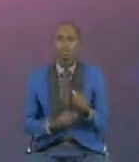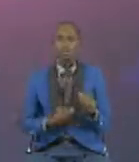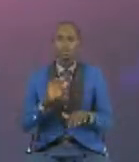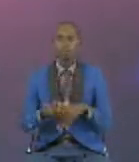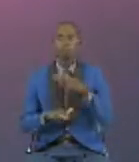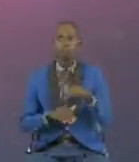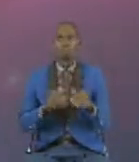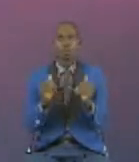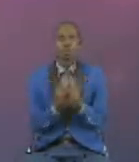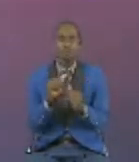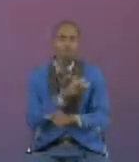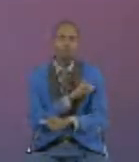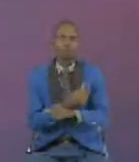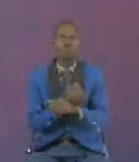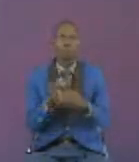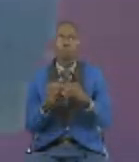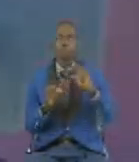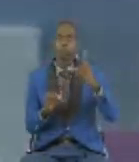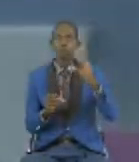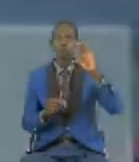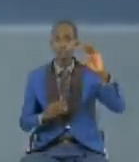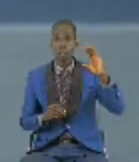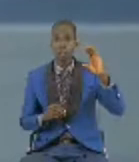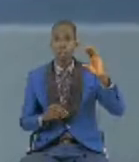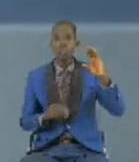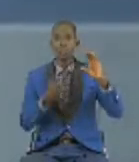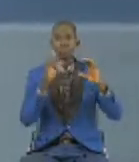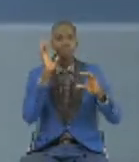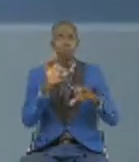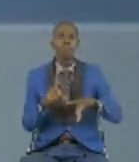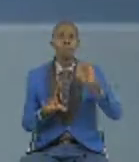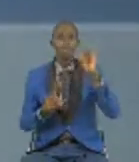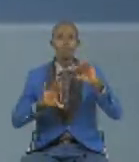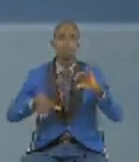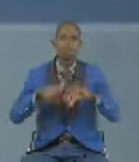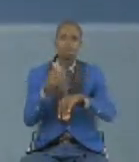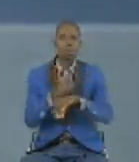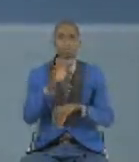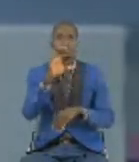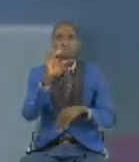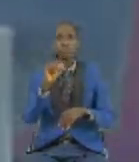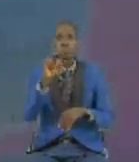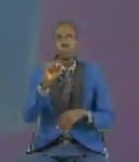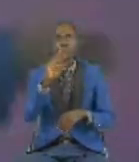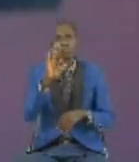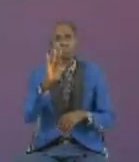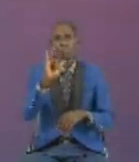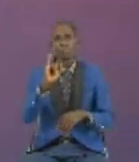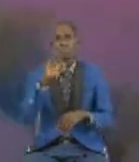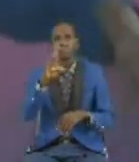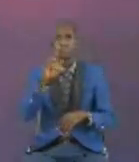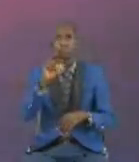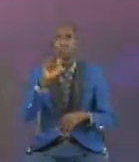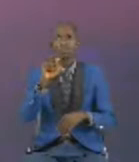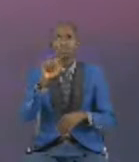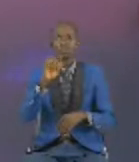pas, c'était avec l'autorité. Deuxièmement, le C, vous verrez la confirmation. La confirmation, le Seigneur confirmait la